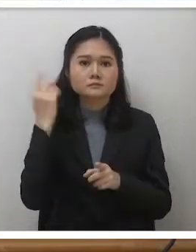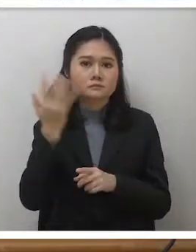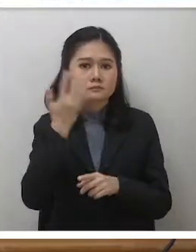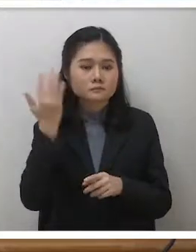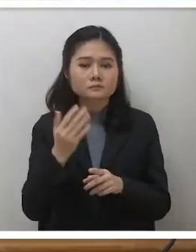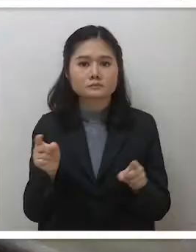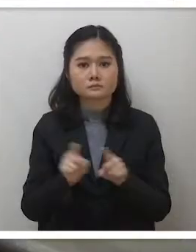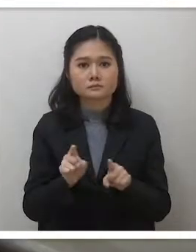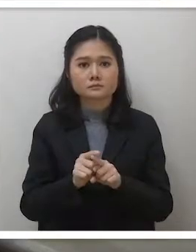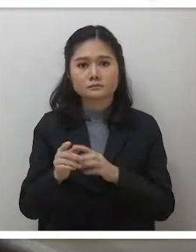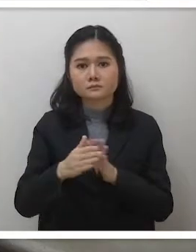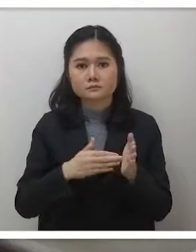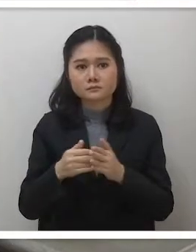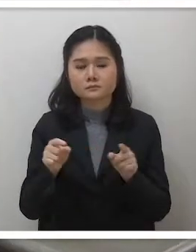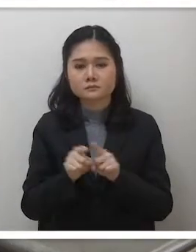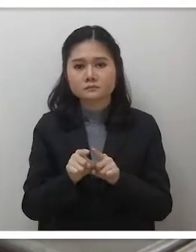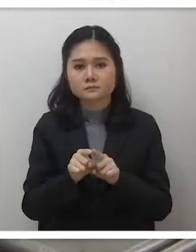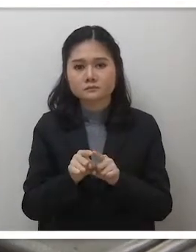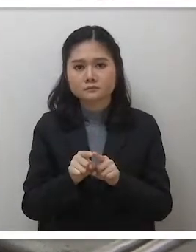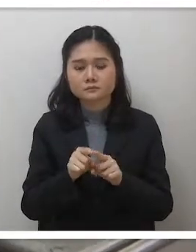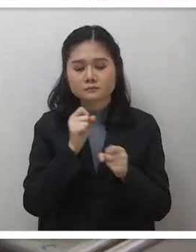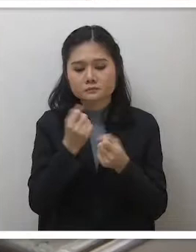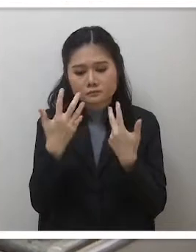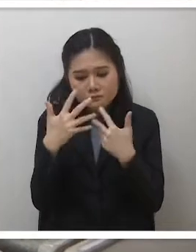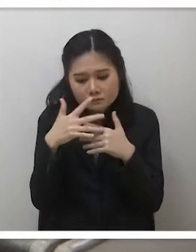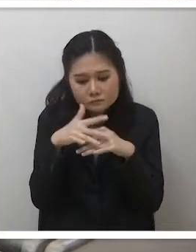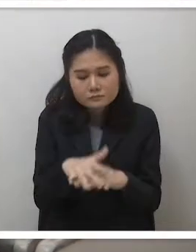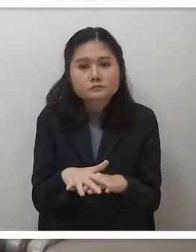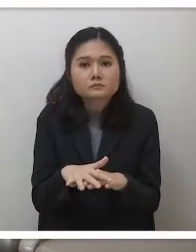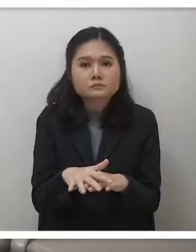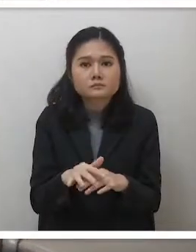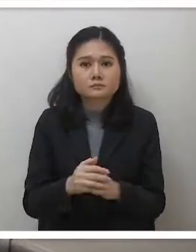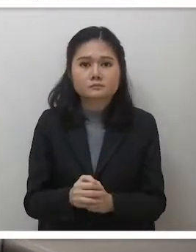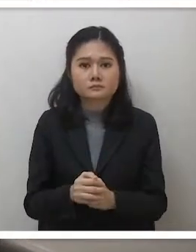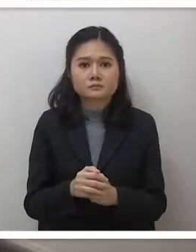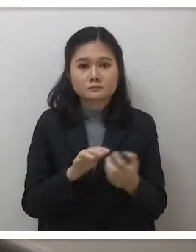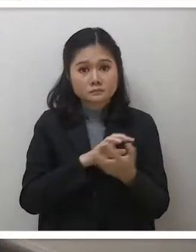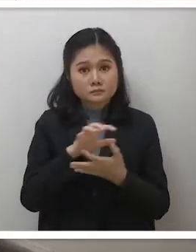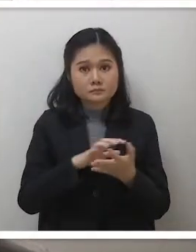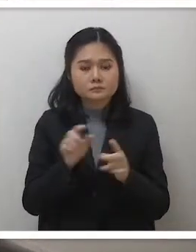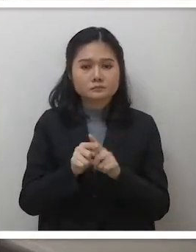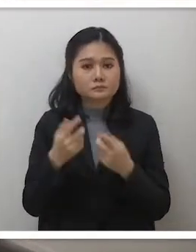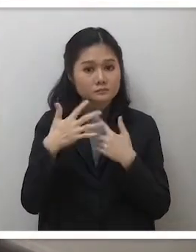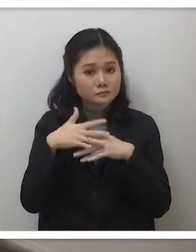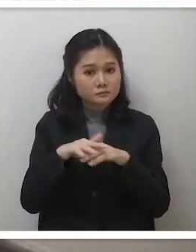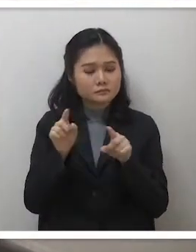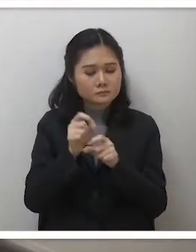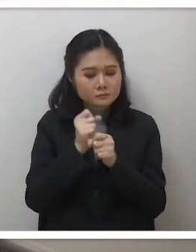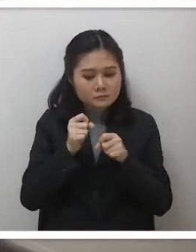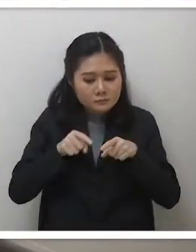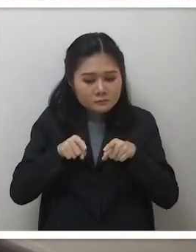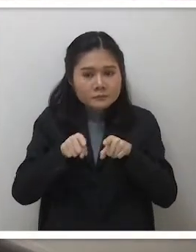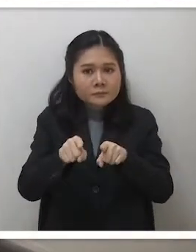ศเดียวกันน่ะสีมันอาจจะต้องให้มันกลมกลืนกับฉากนิดนึงกลมกลืนก็หมายถึงว่ามันไปด้วยกัน